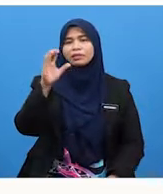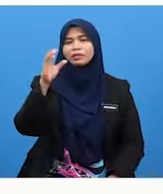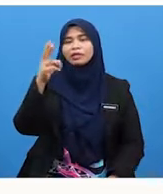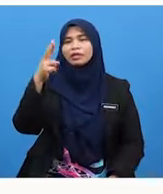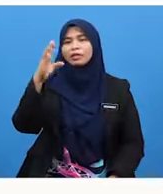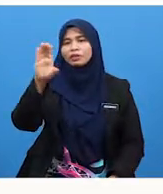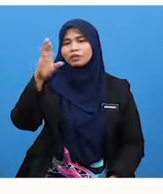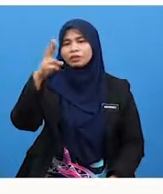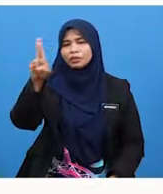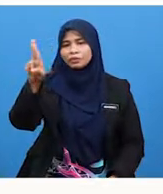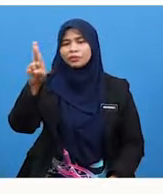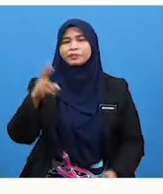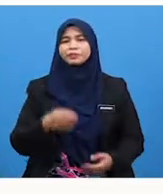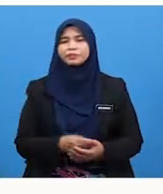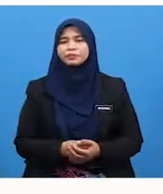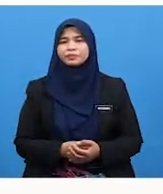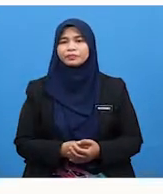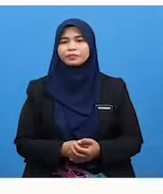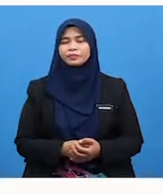500,000.